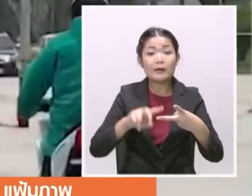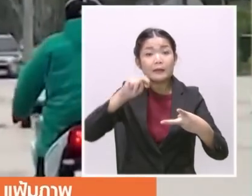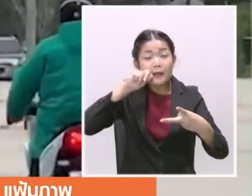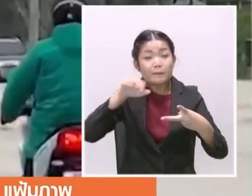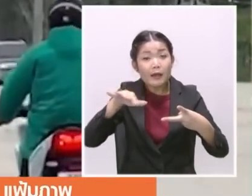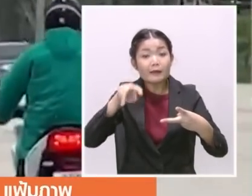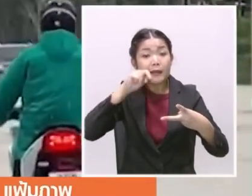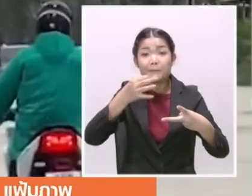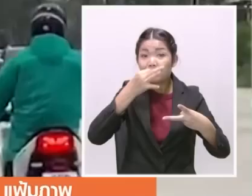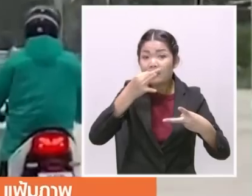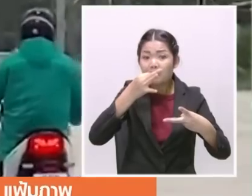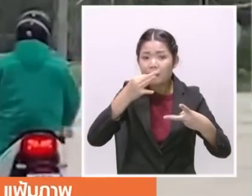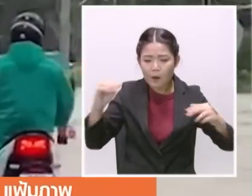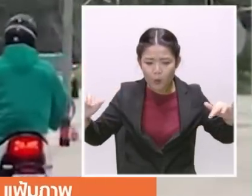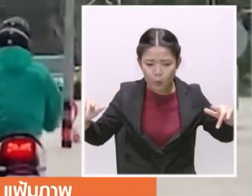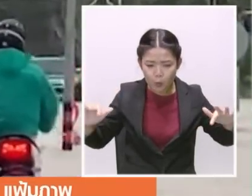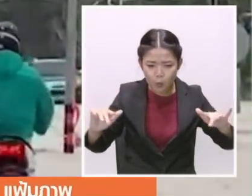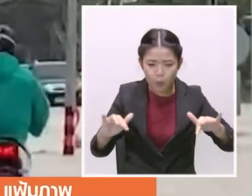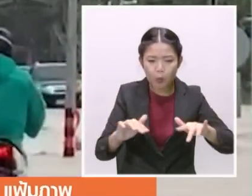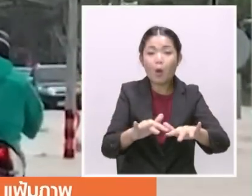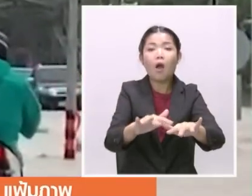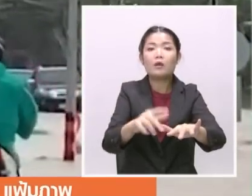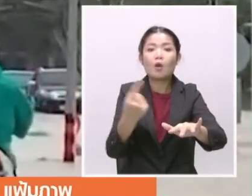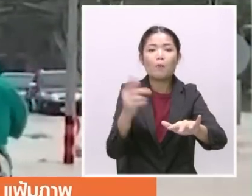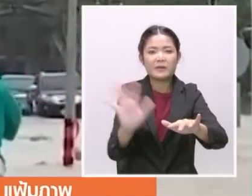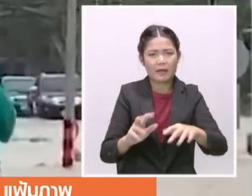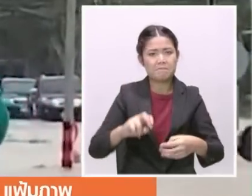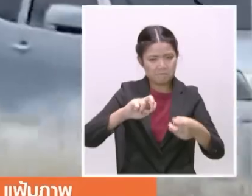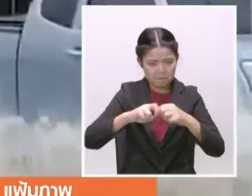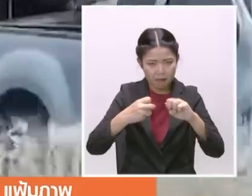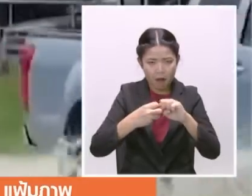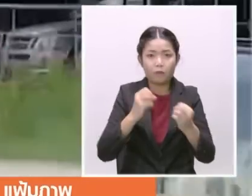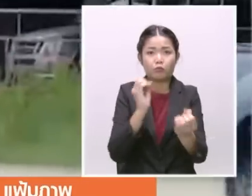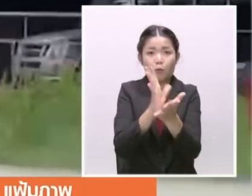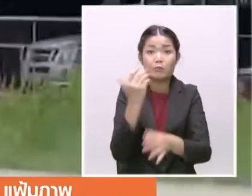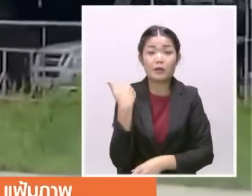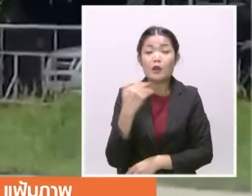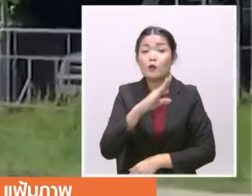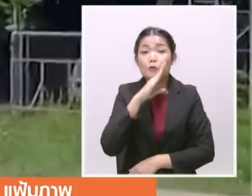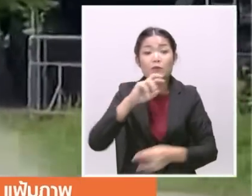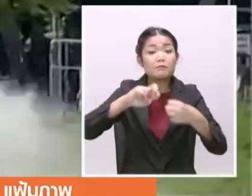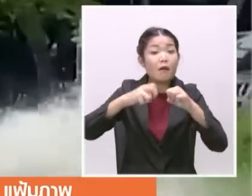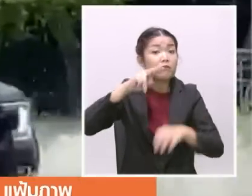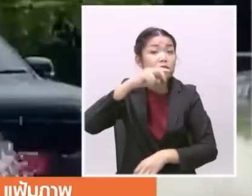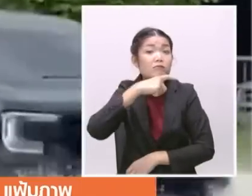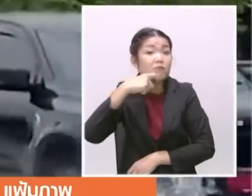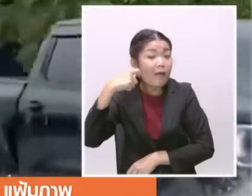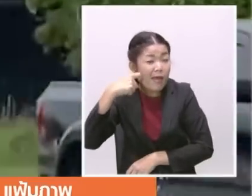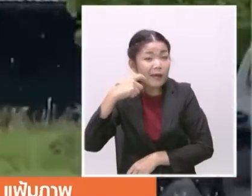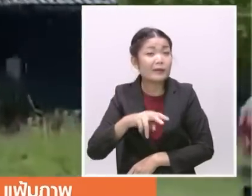น้เค็มไม่ใชเฉอสน้ำไร่ได้ น้จดองทะเลมันมเฉราะกกลบกันก็คือ ถาเกิดหน้าแงน้ำ